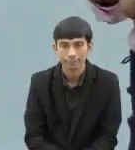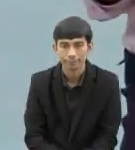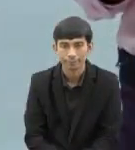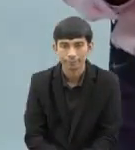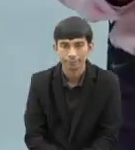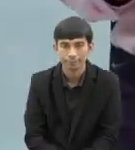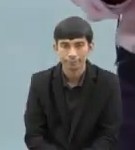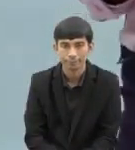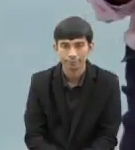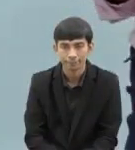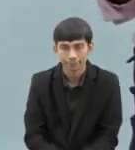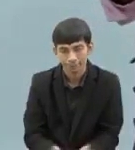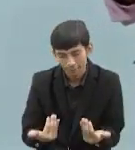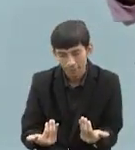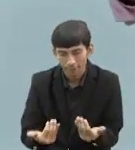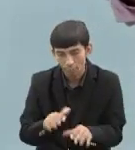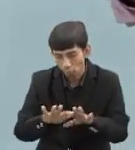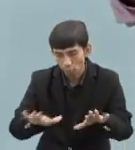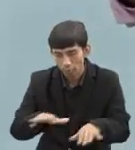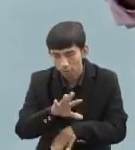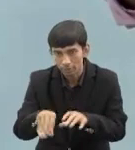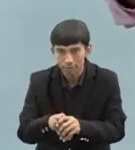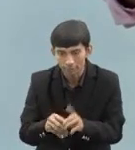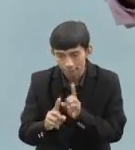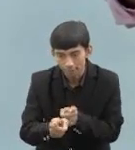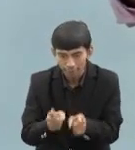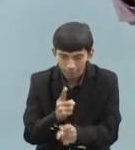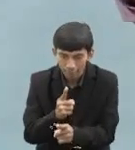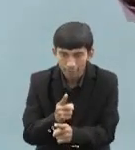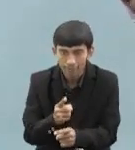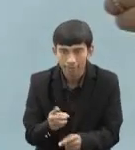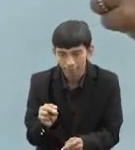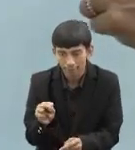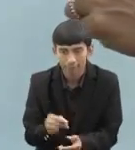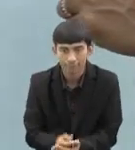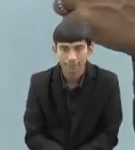Chẳng mạch đá con tầng ạ khá nê, con chào chùm lại bàn trăm trâu tê con. Chà.